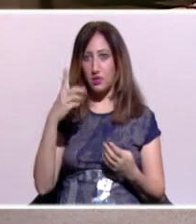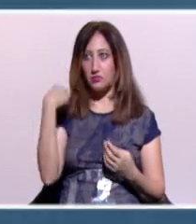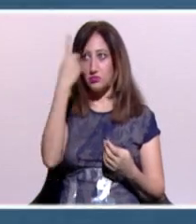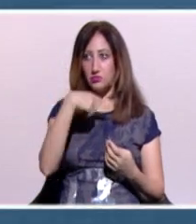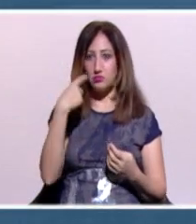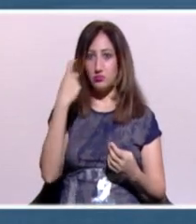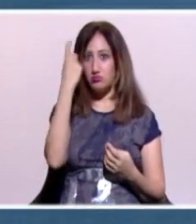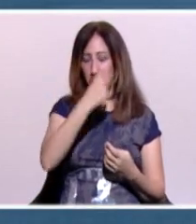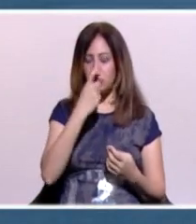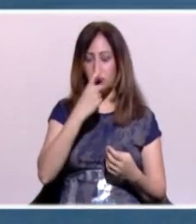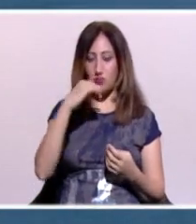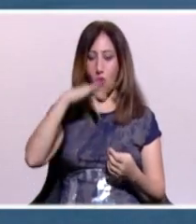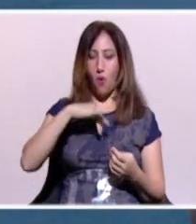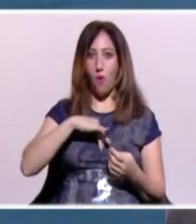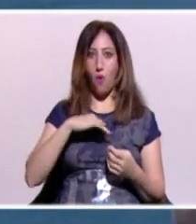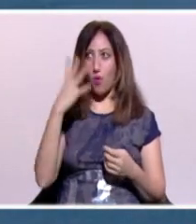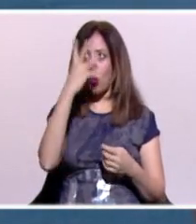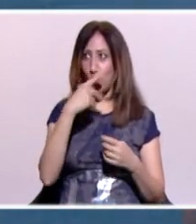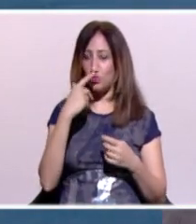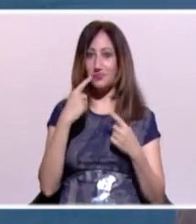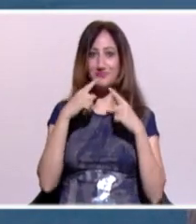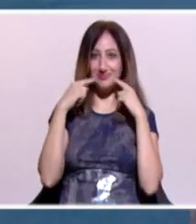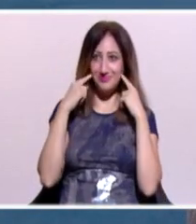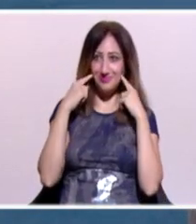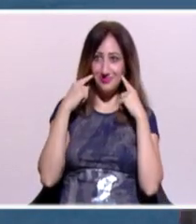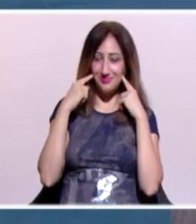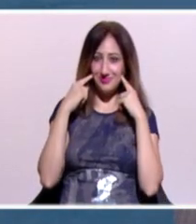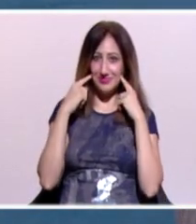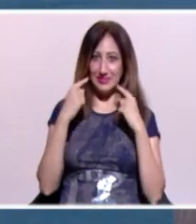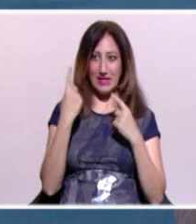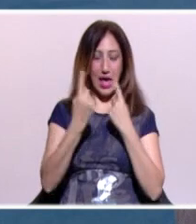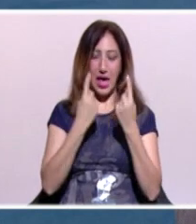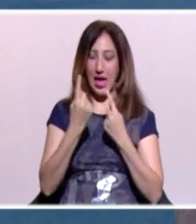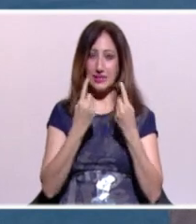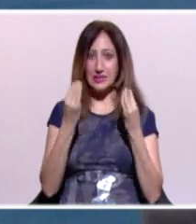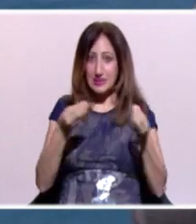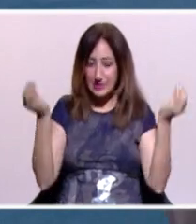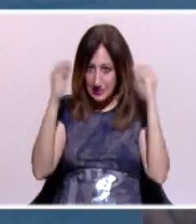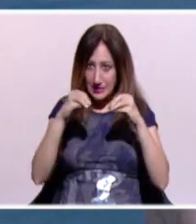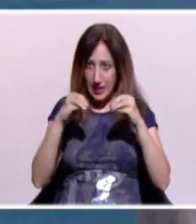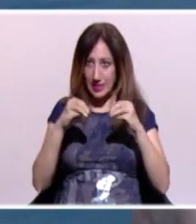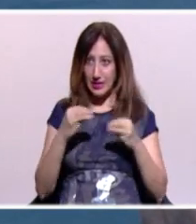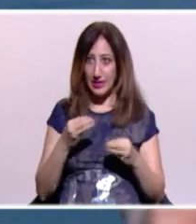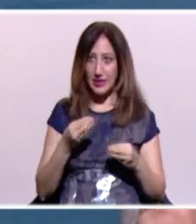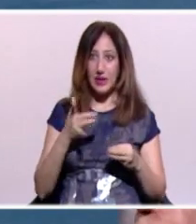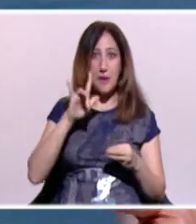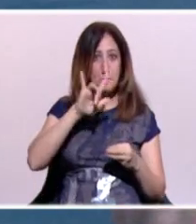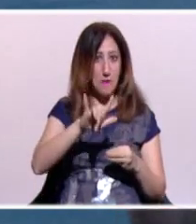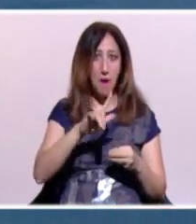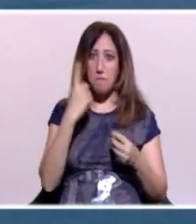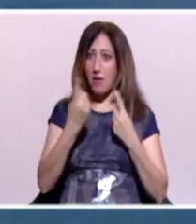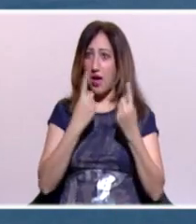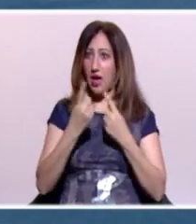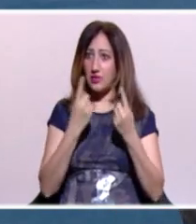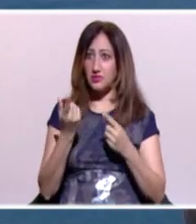بالقسوة الشديدة جدا دي، بأحيانا رومانسية مفرطة أحيانا، بيحب هو فعلا، يعني